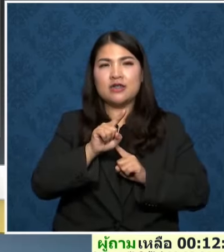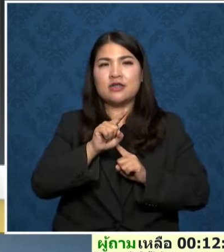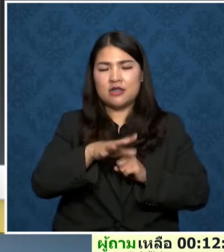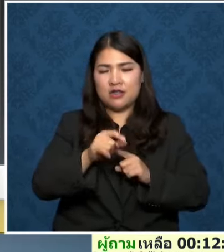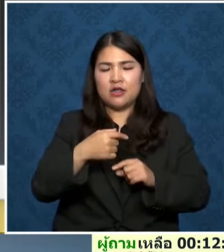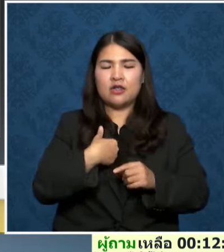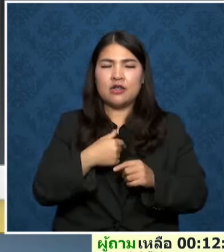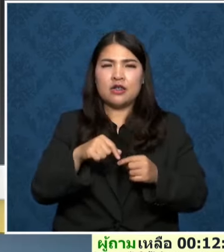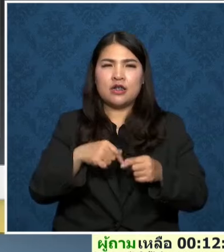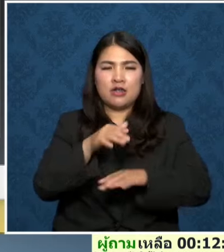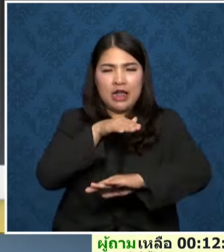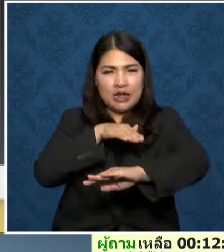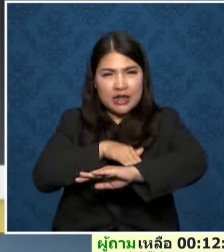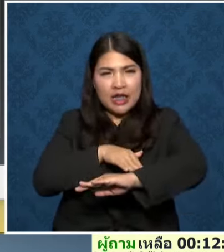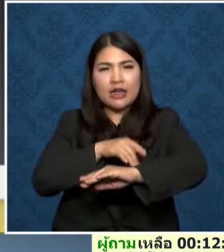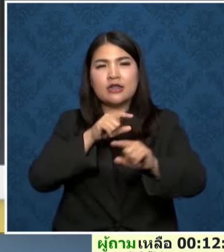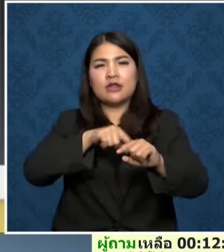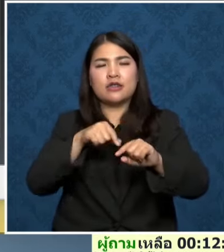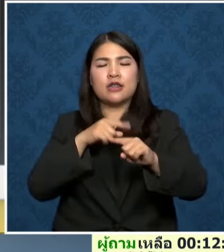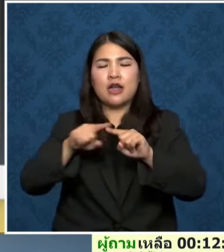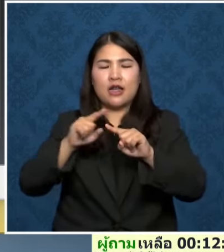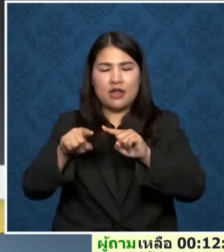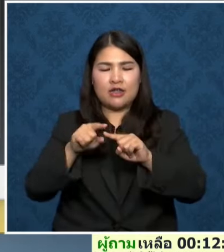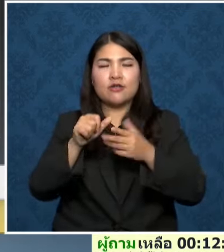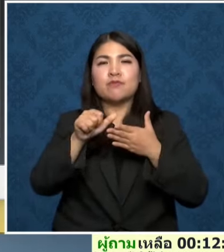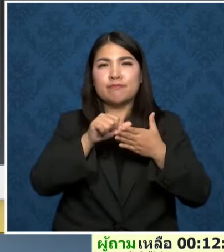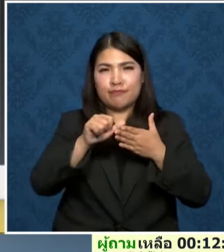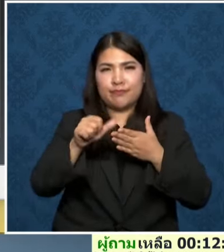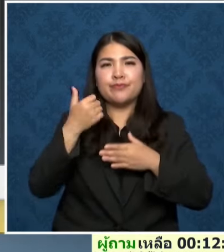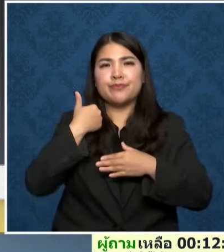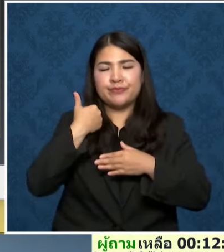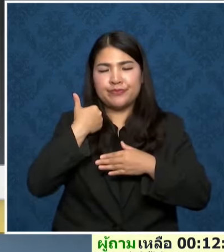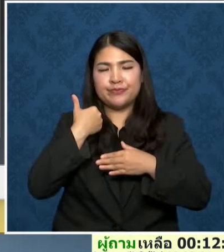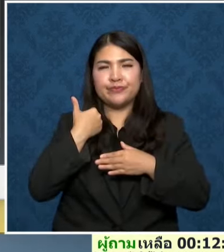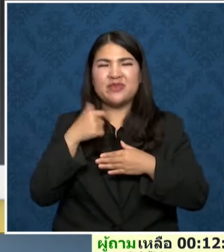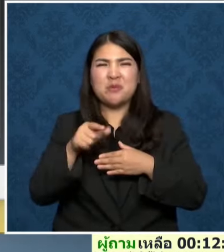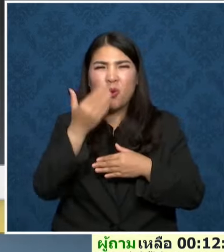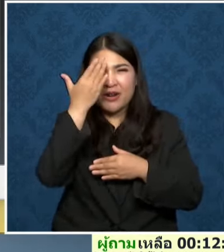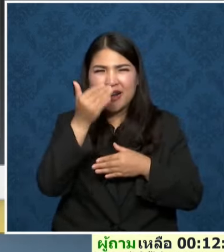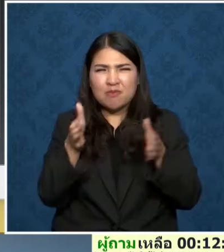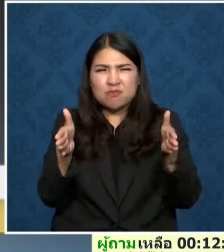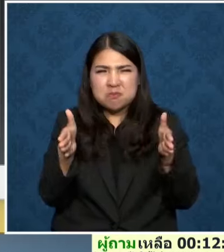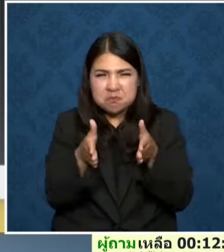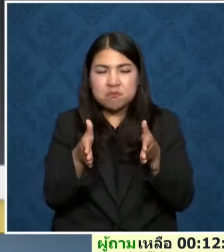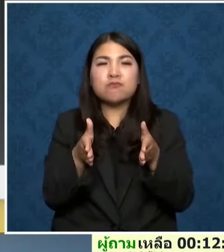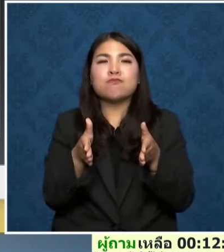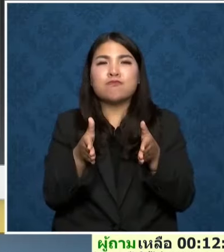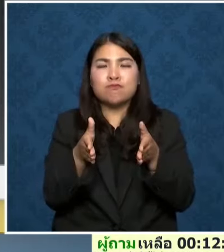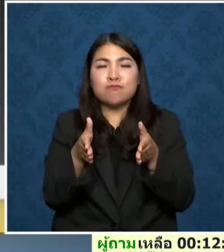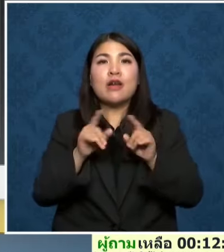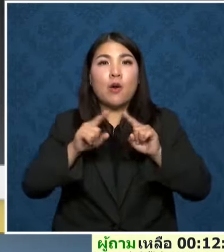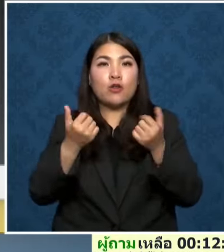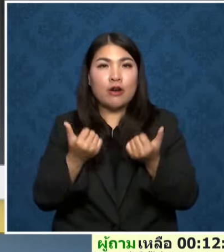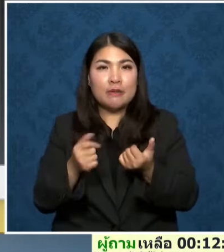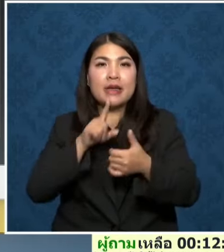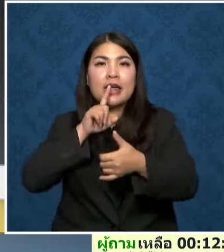ปรบปุงทางแยกต่างระดับที่วงมานาว ซึ่งบริเวณทางแยกต่างระดับทางแคบซึปัจจุบันได้มีการสำ